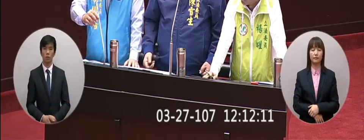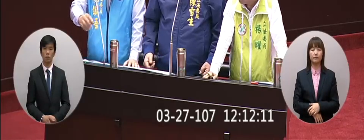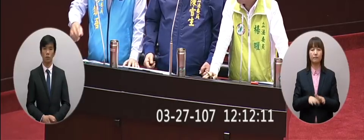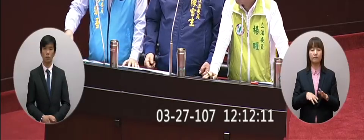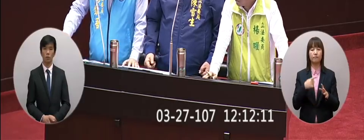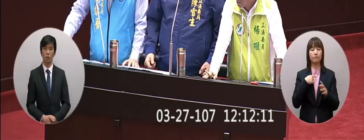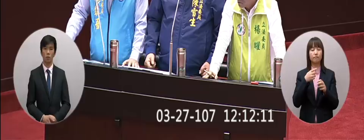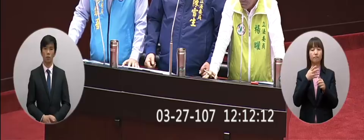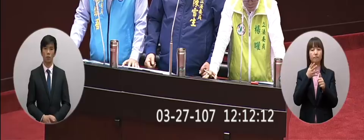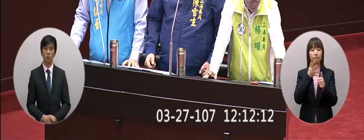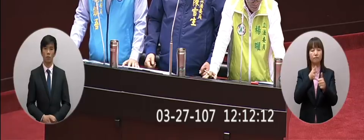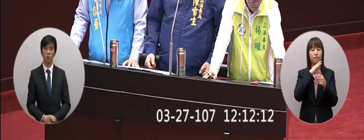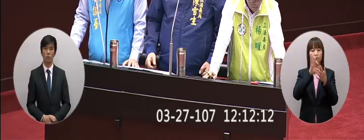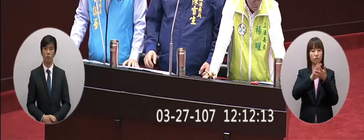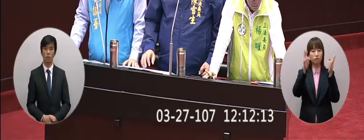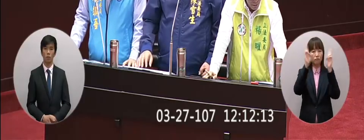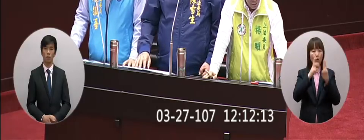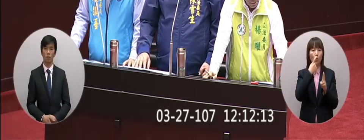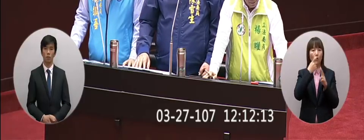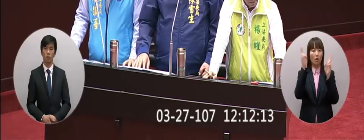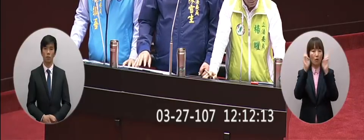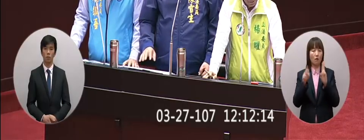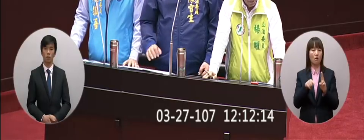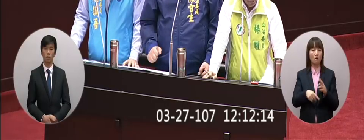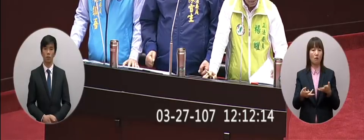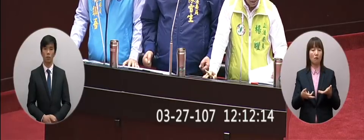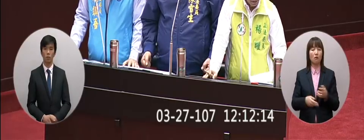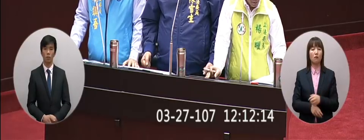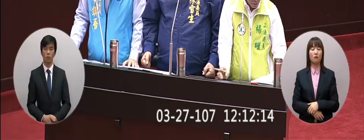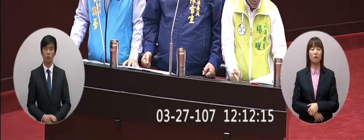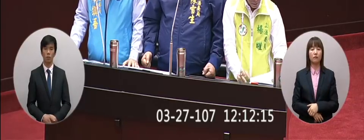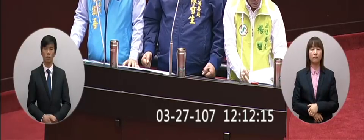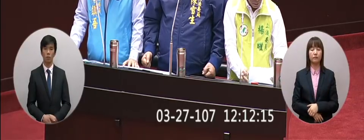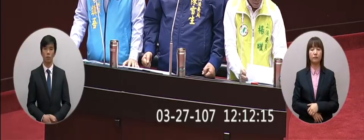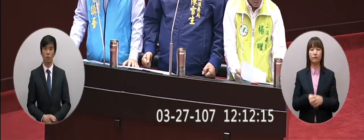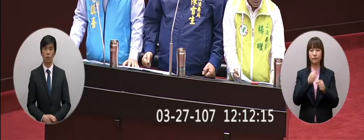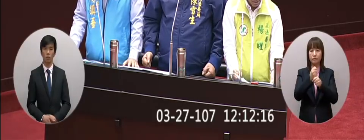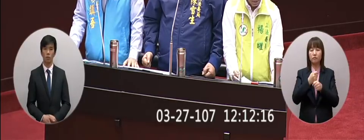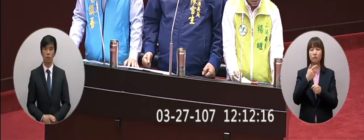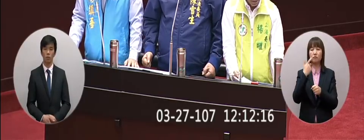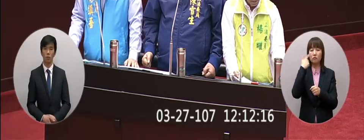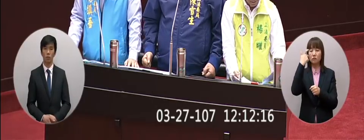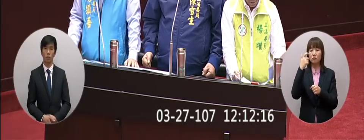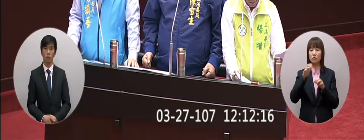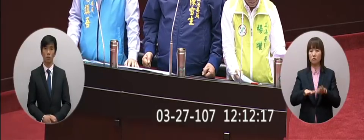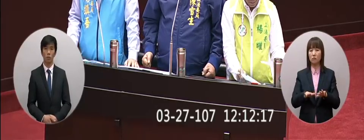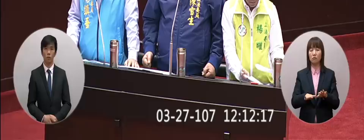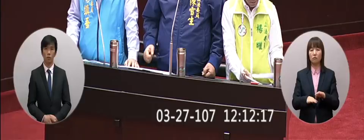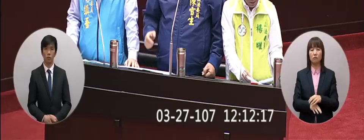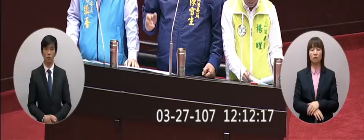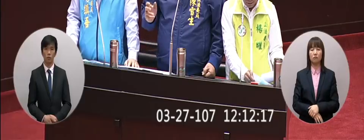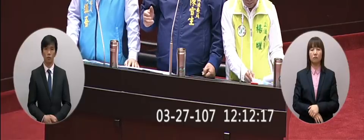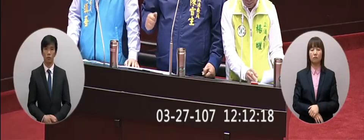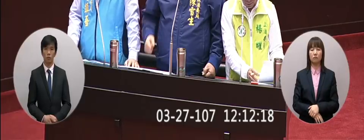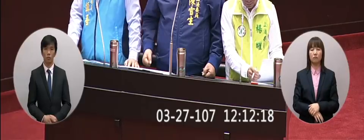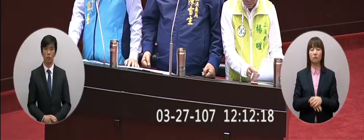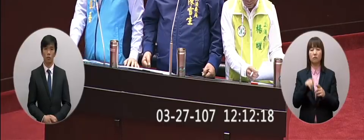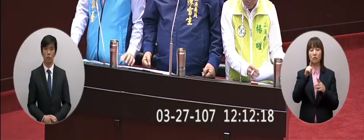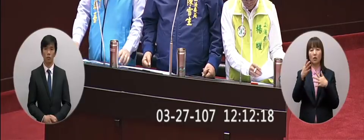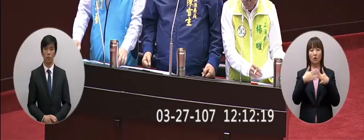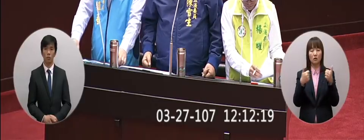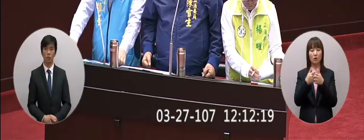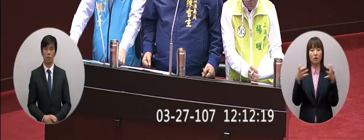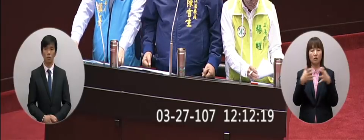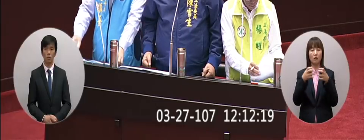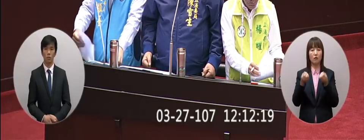那我要跟你讲这个用电跟绿能了哈。我们马祖目前有协和发